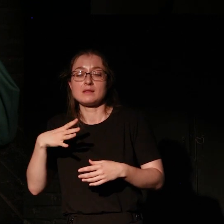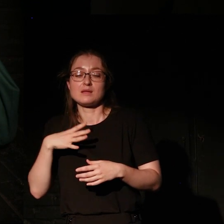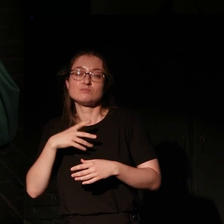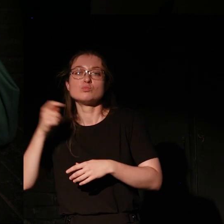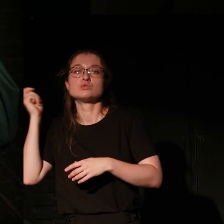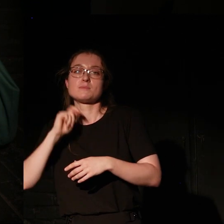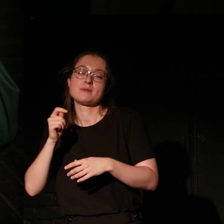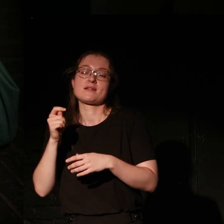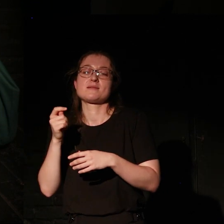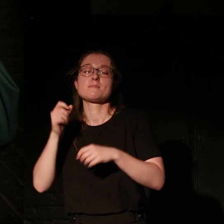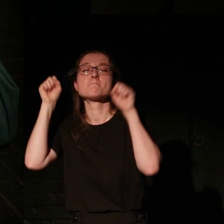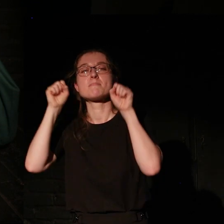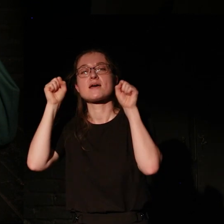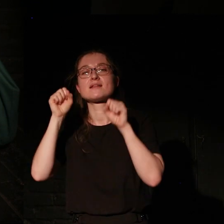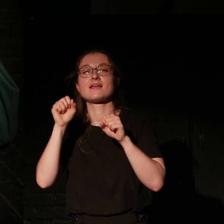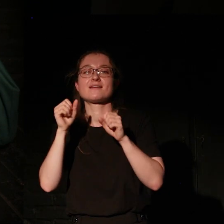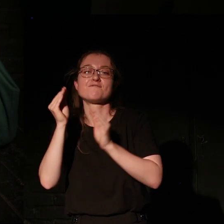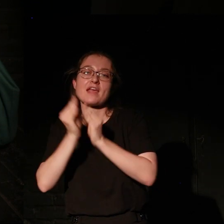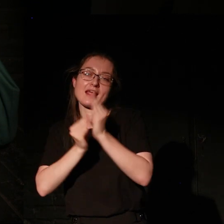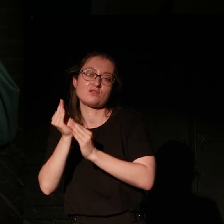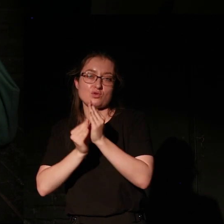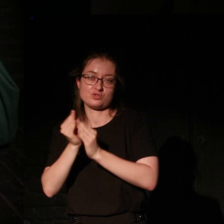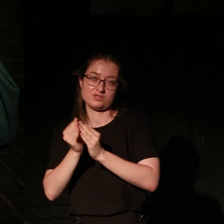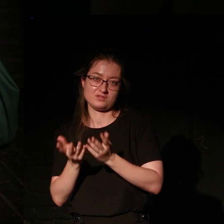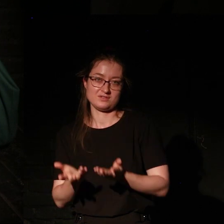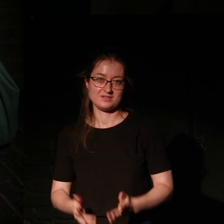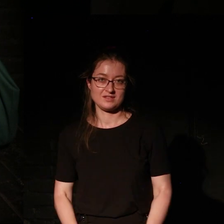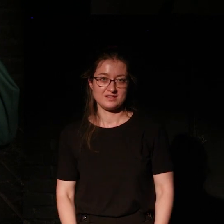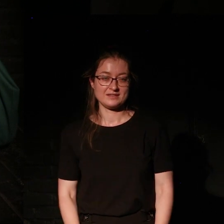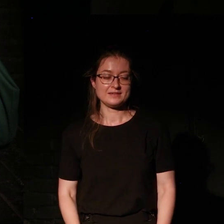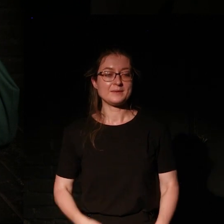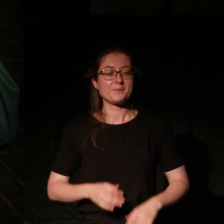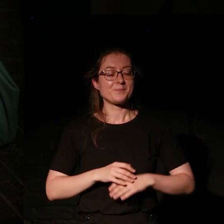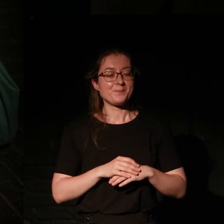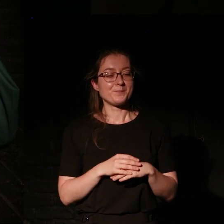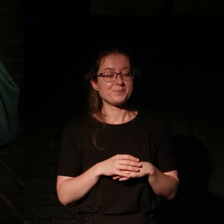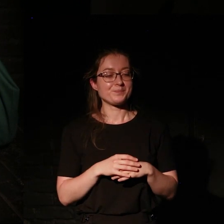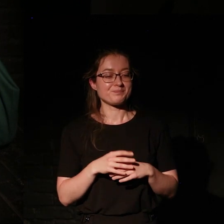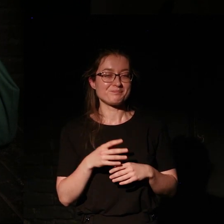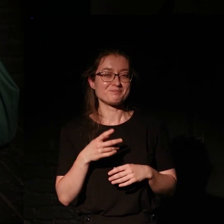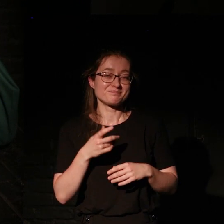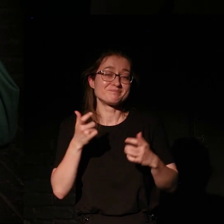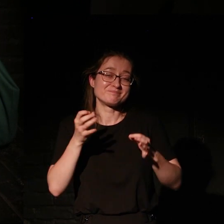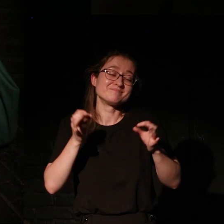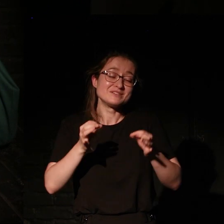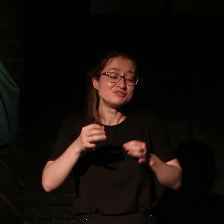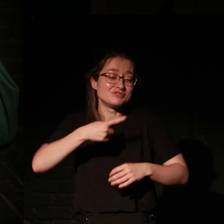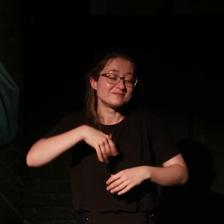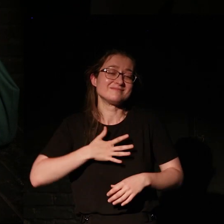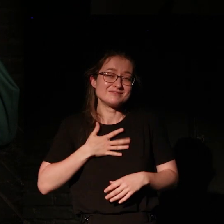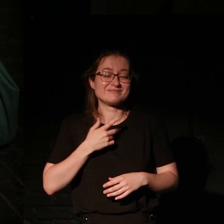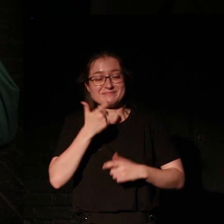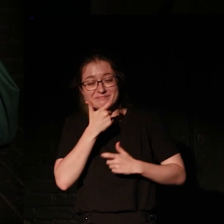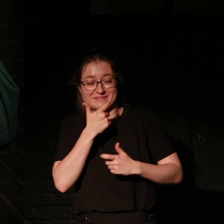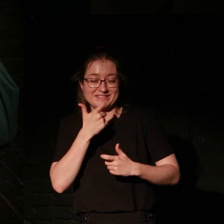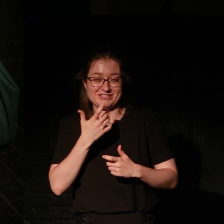I właśnie, dzisiaj nas to śmieszy, tak? To jest taki element inkulturacyjny, od którego, tak jak mówiłam, się odchodzi, ale on sprawiał,